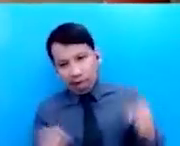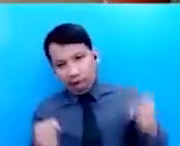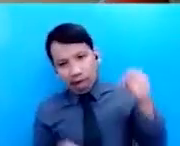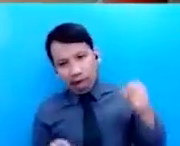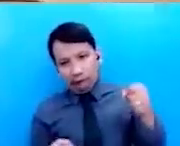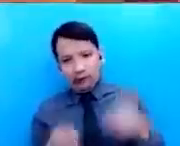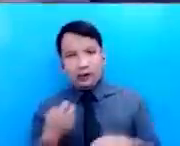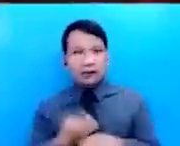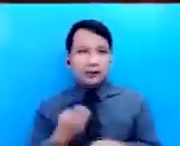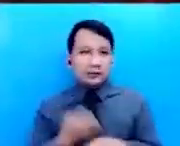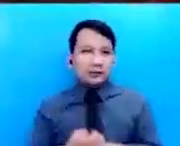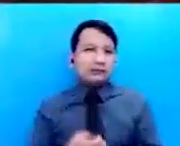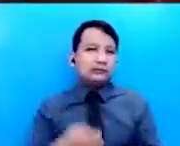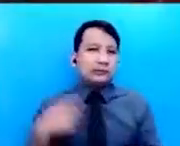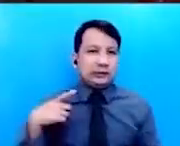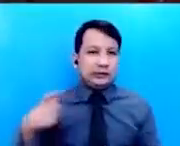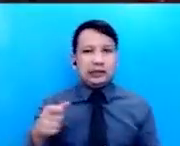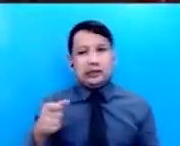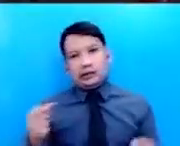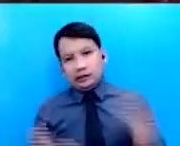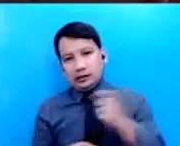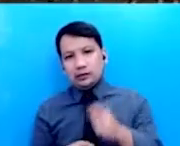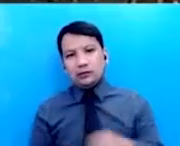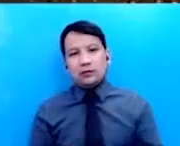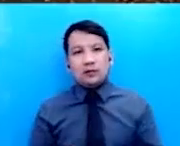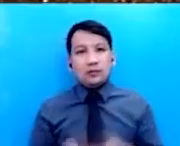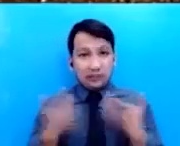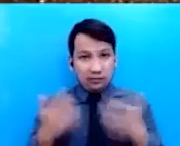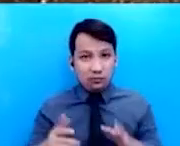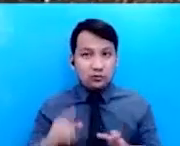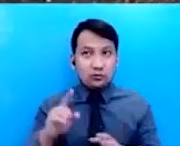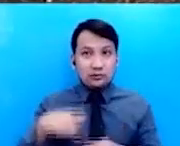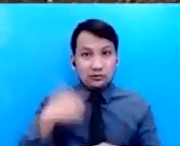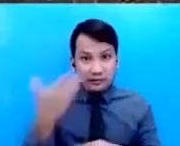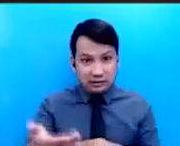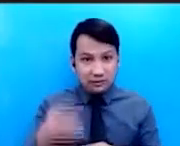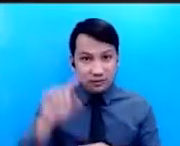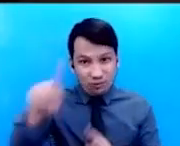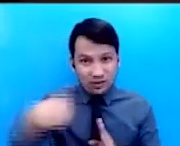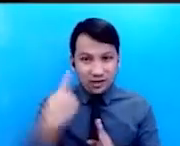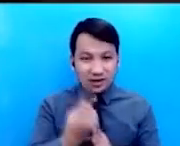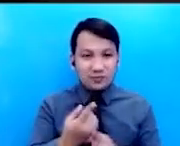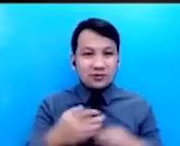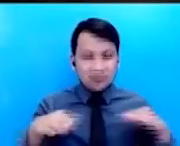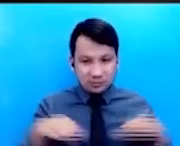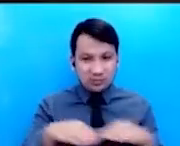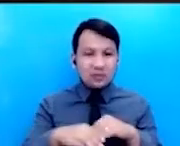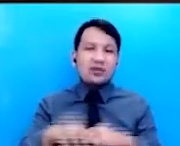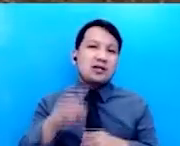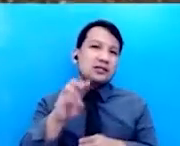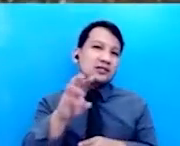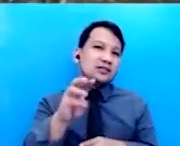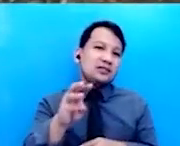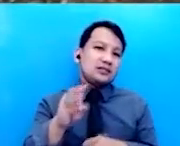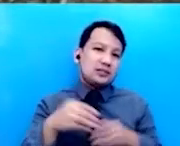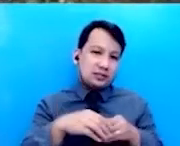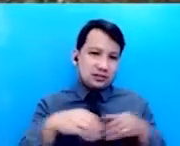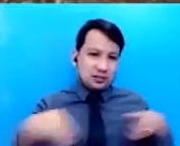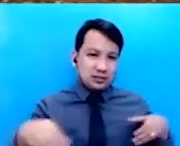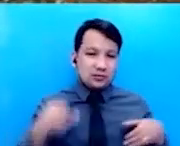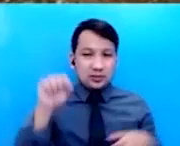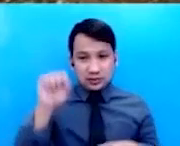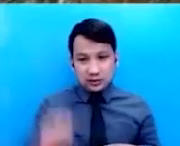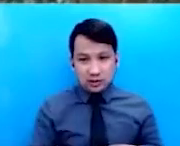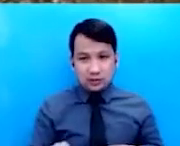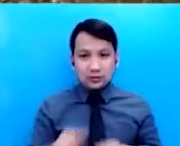pumali sa kaliwa. Isang oras bago yan, isa ring oil tanker ang bumangga sa 16 na concrete barrier sa southbound lane ng